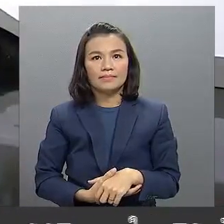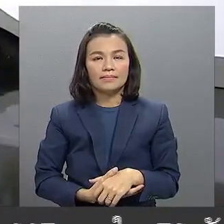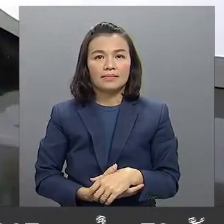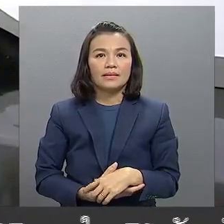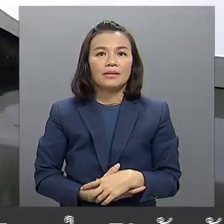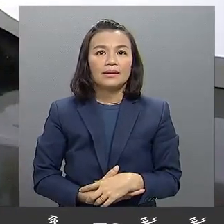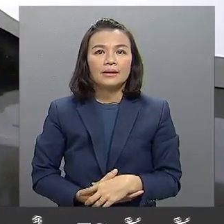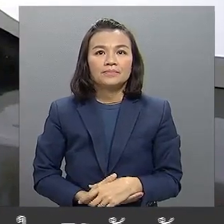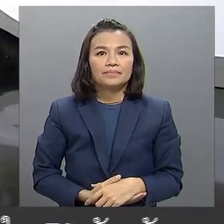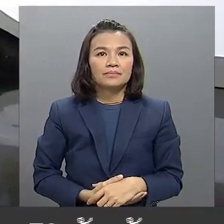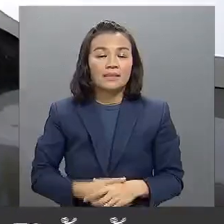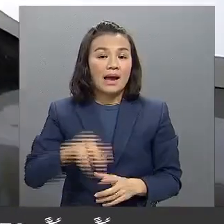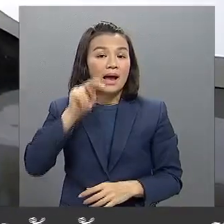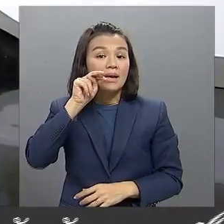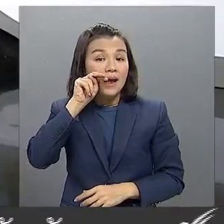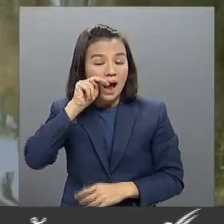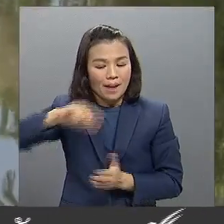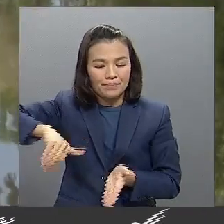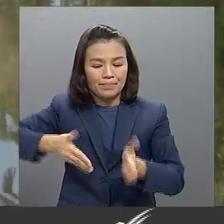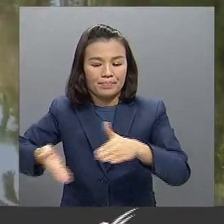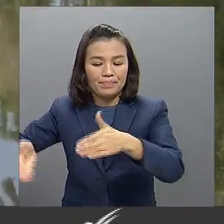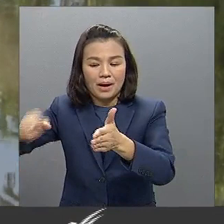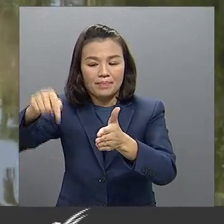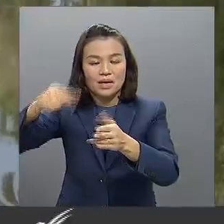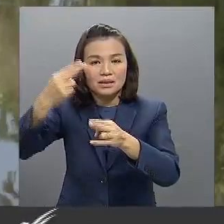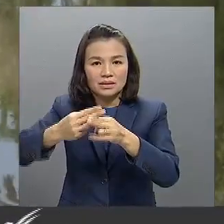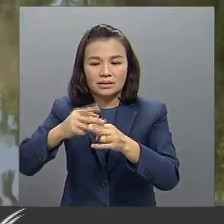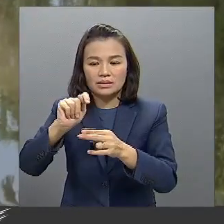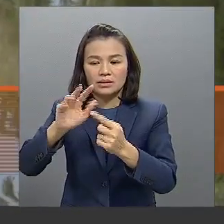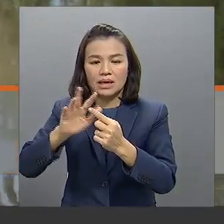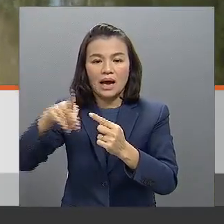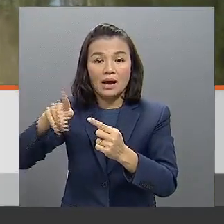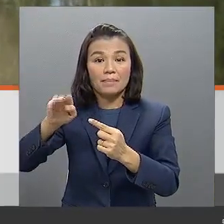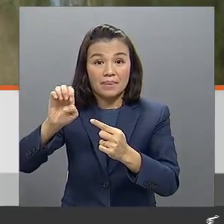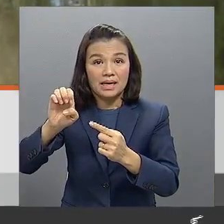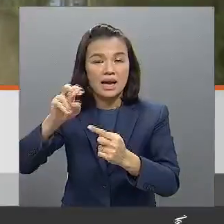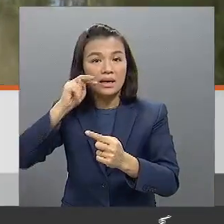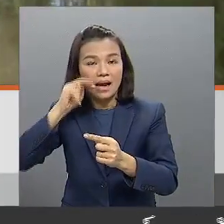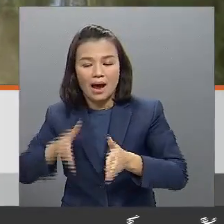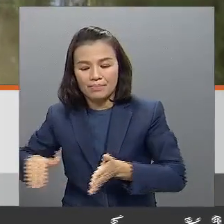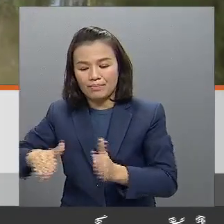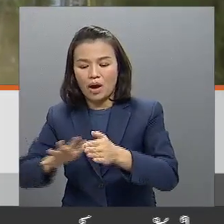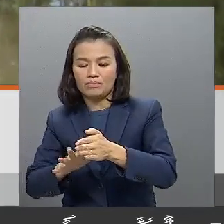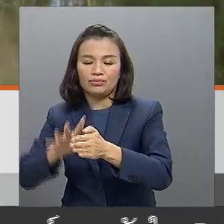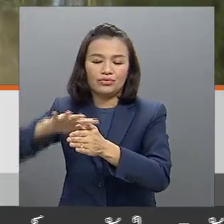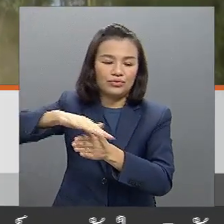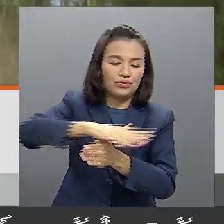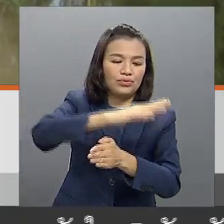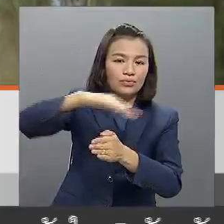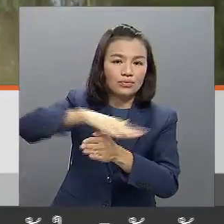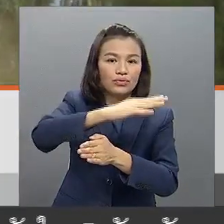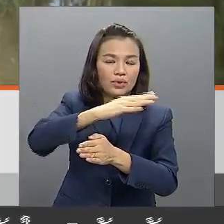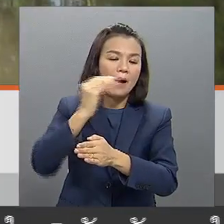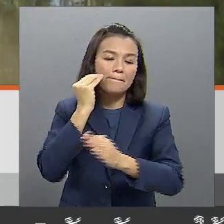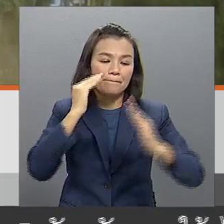ปริมาณน้ำในแม่น้ำตาปีที่เพิ่มสูงขึ้นอย่างต่อเนื่องนะคะได้เอ่อไหลเข้าท่วมบ้านเรือนของชาวบ้านรวมถึงสถานประกอบการจำนวนมากริ